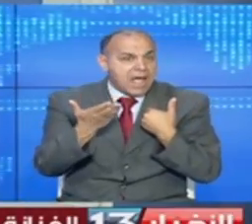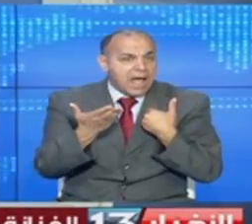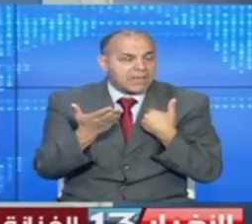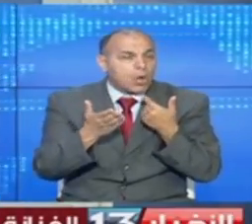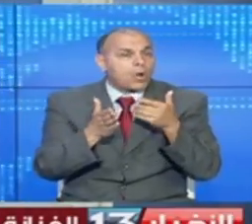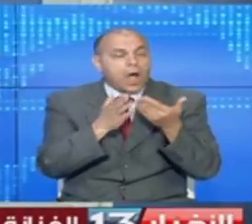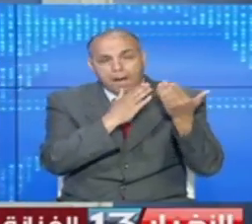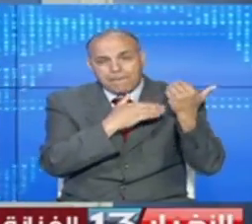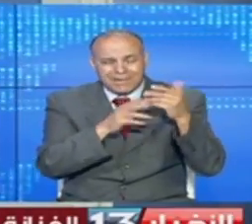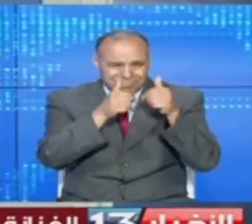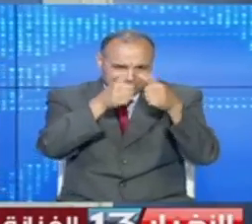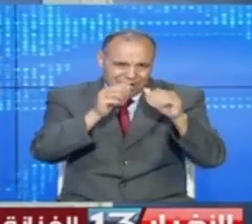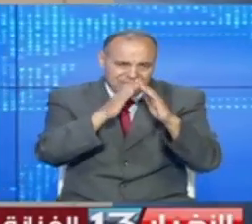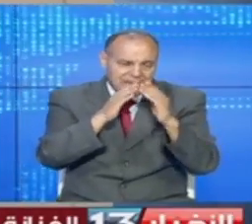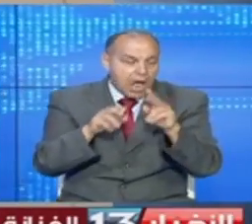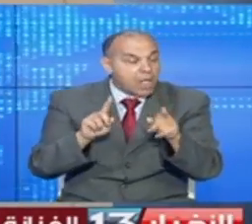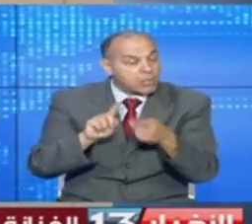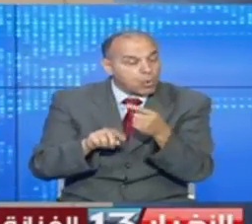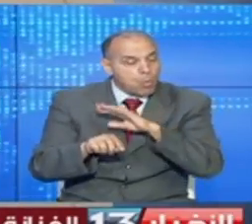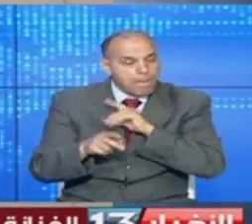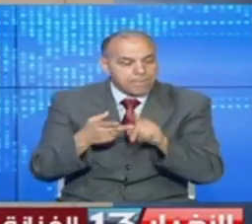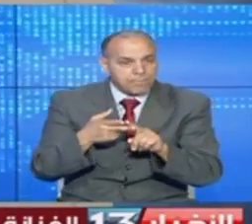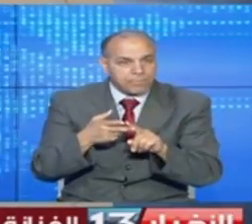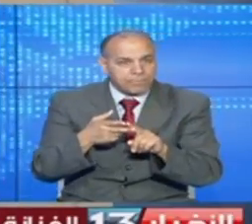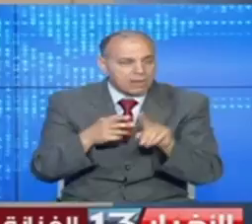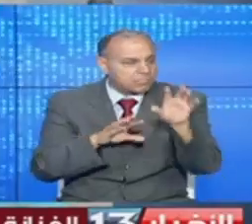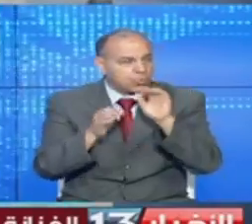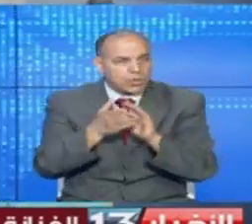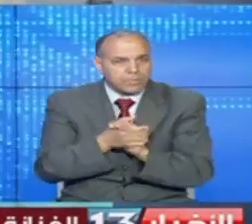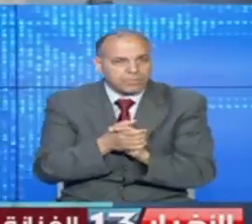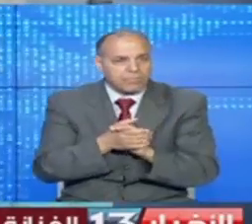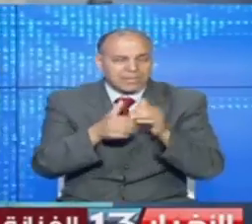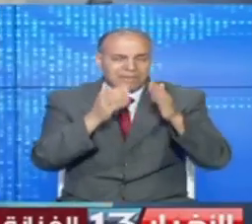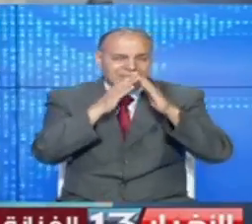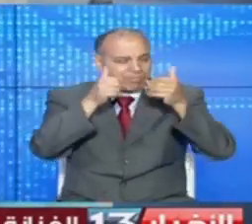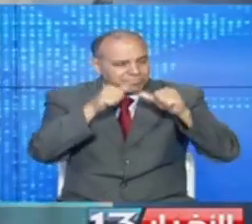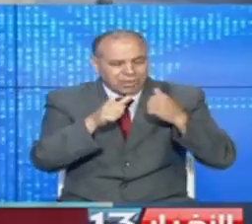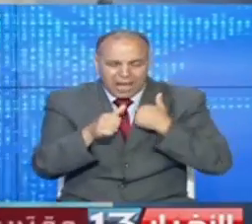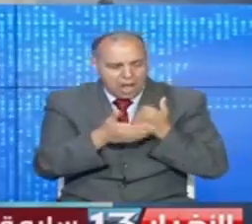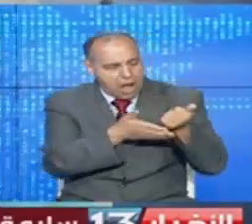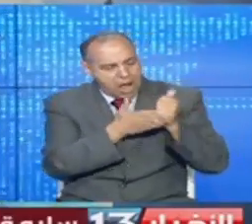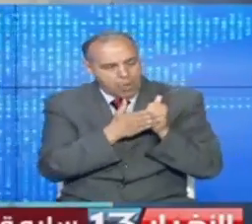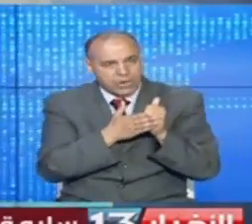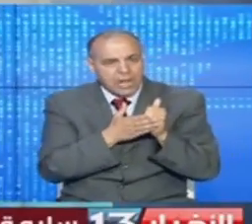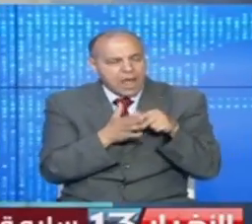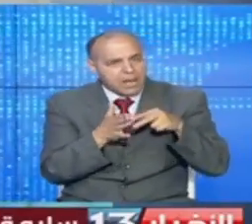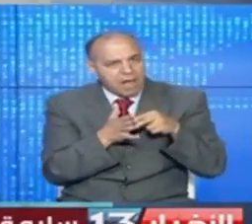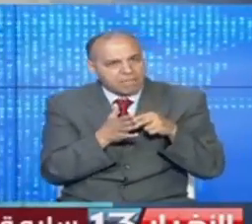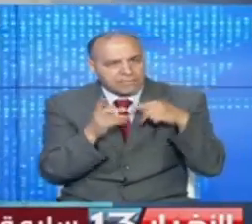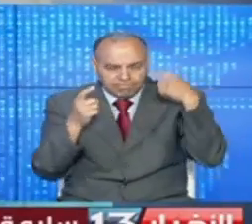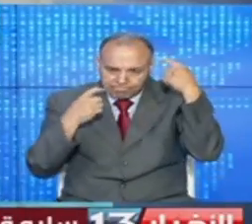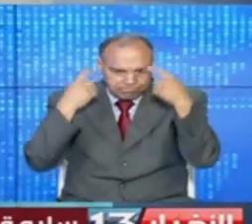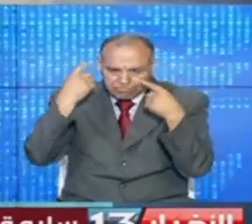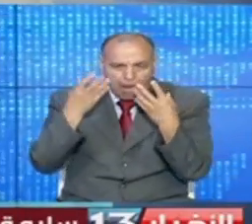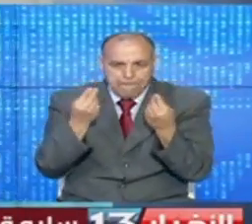لفترة الحجر الصحي دور أساسي في اختياره. الحجر الصحي اللي عاوني باش نقف وباش نتأمل في